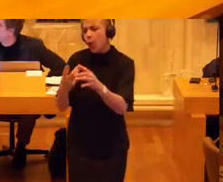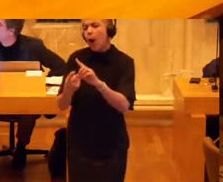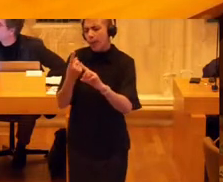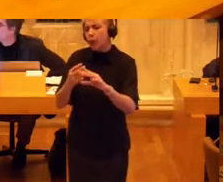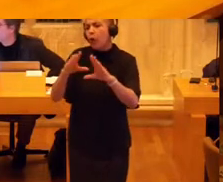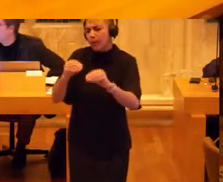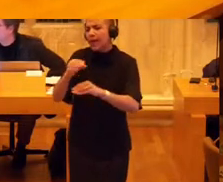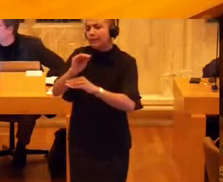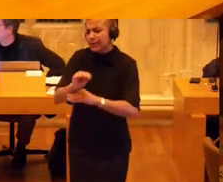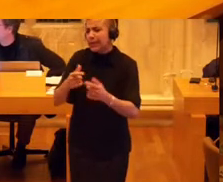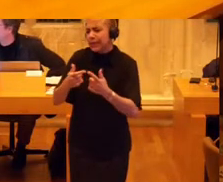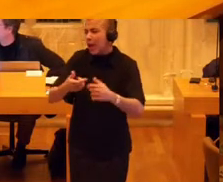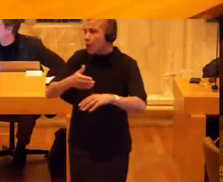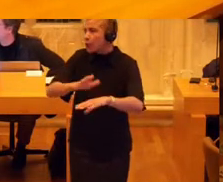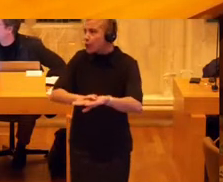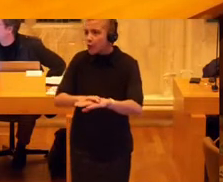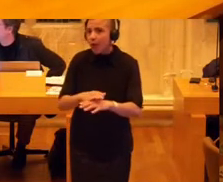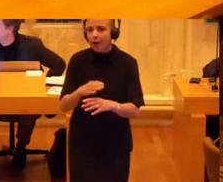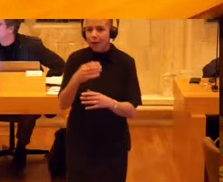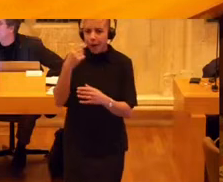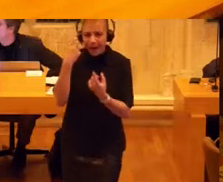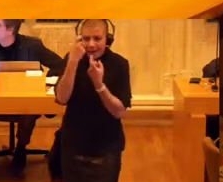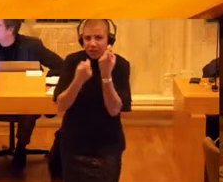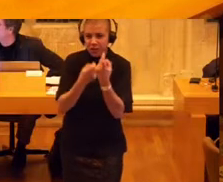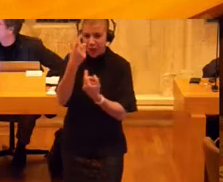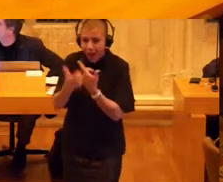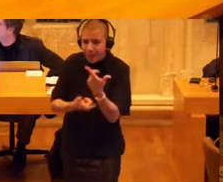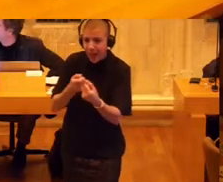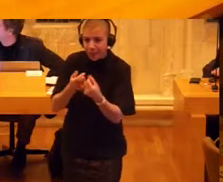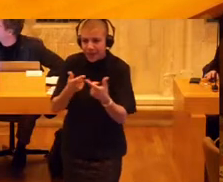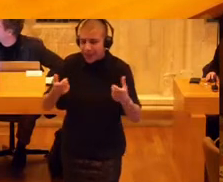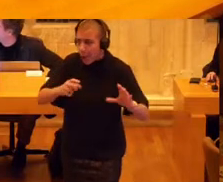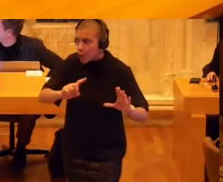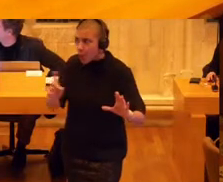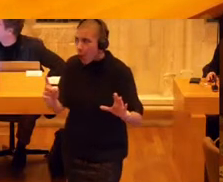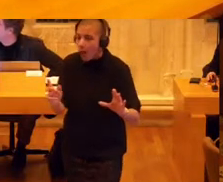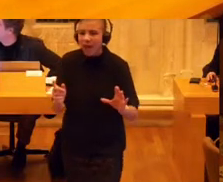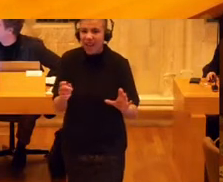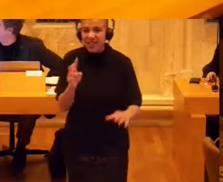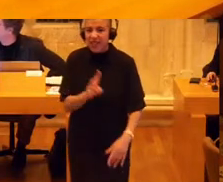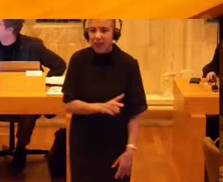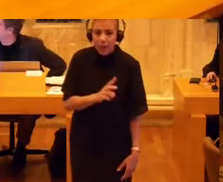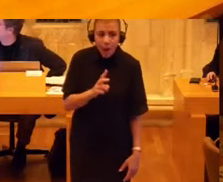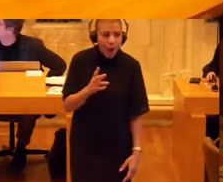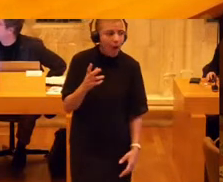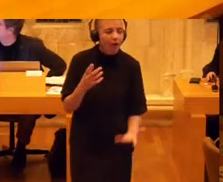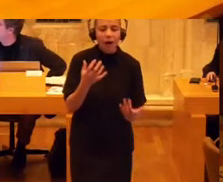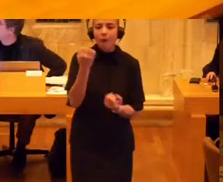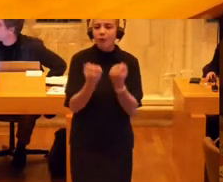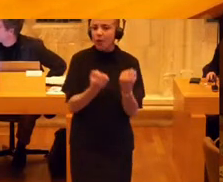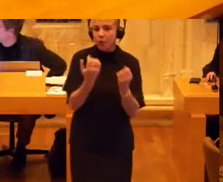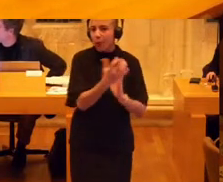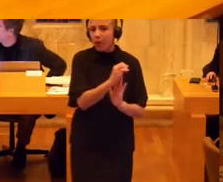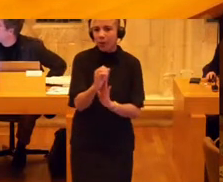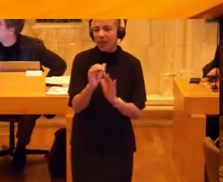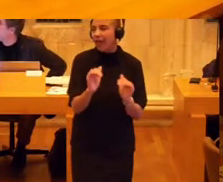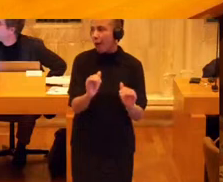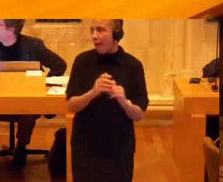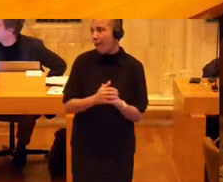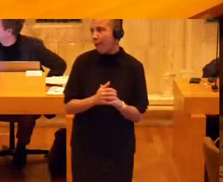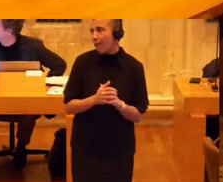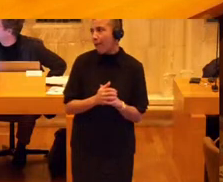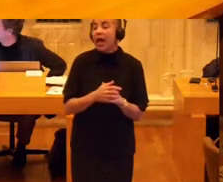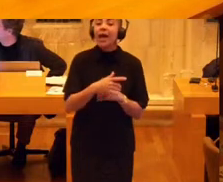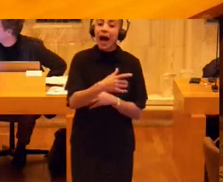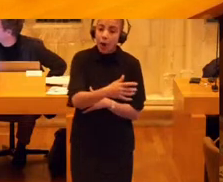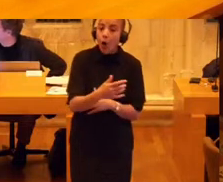constate... qu'on va favoriser une fois le feu de la voiture et pas le fameux vélo taffeur. Le vélo en sécurité du dimanche, très bien. Le vélo